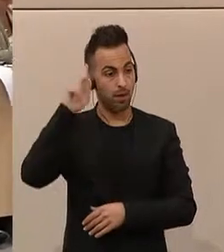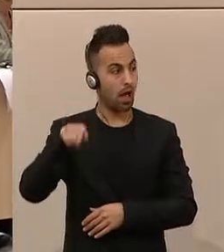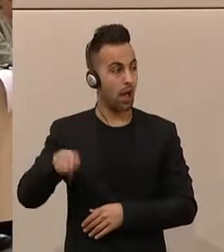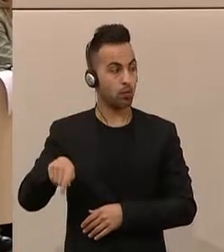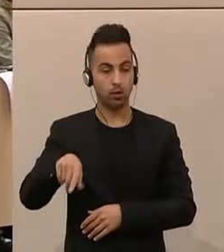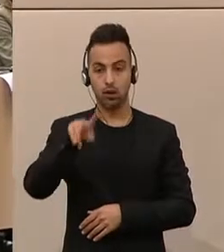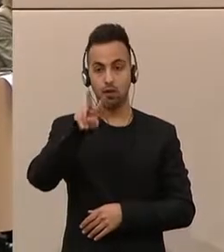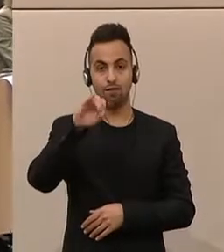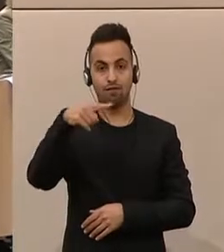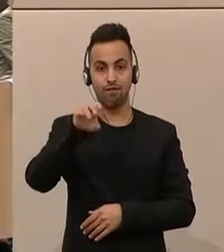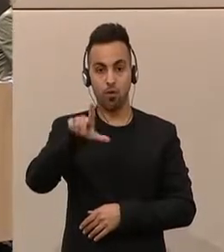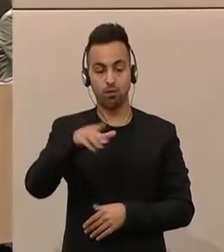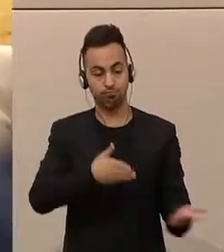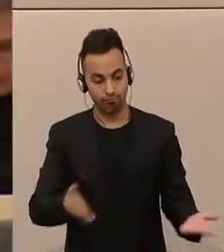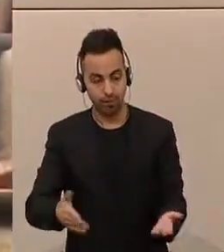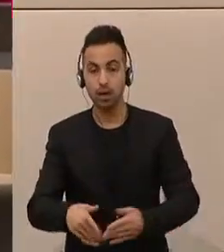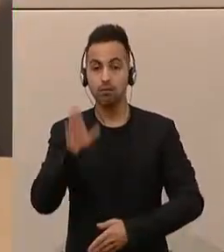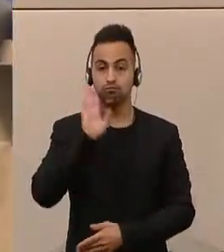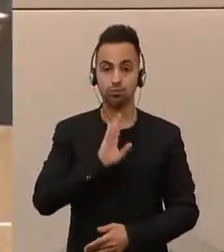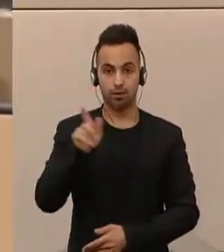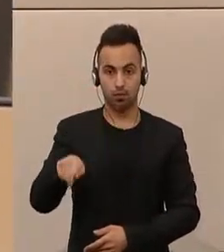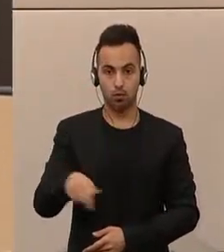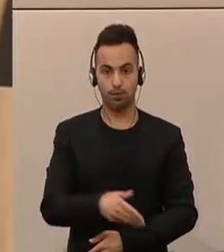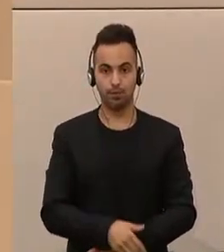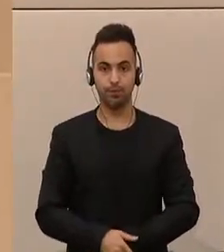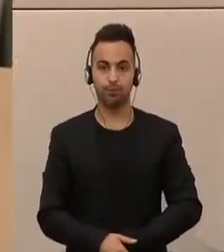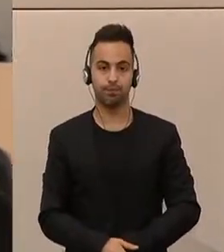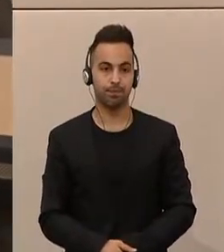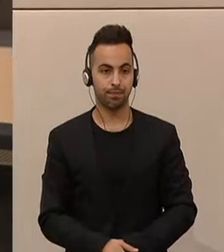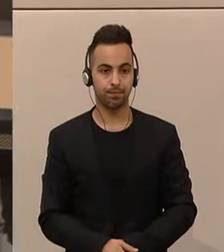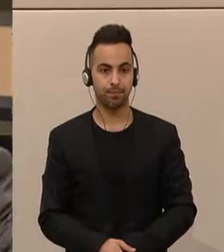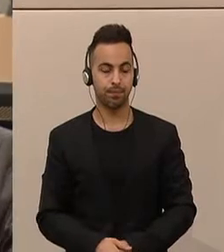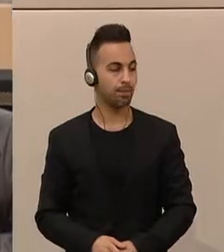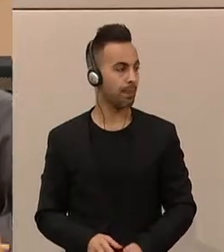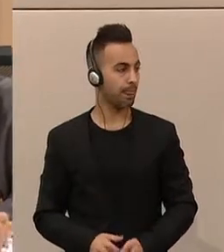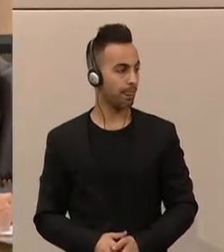Bitte Vogel, bitte schön. Und nächster Redner Markus Vogel, SPÖ.